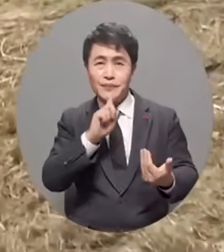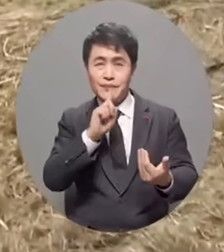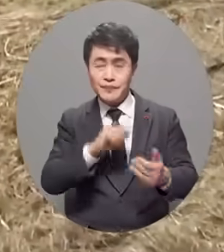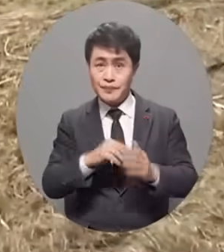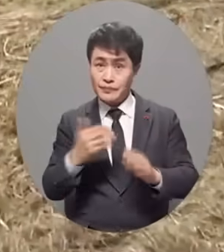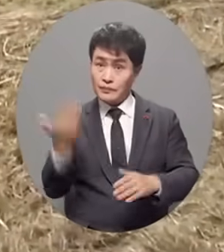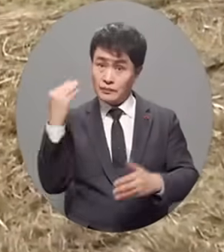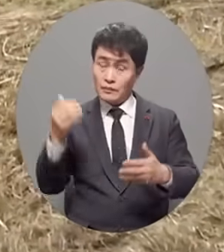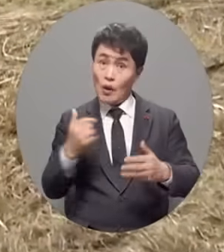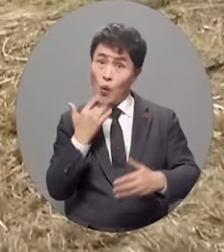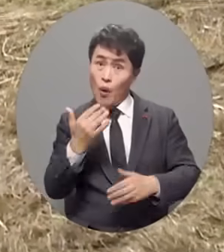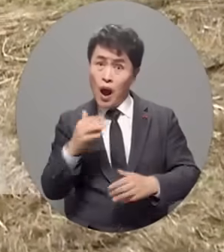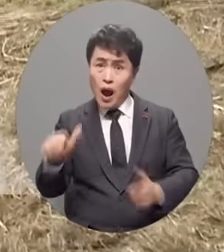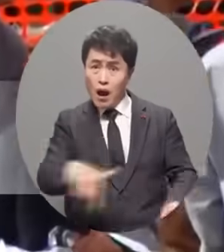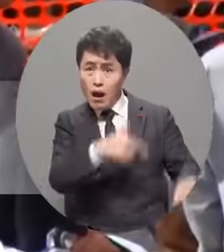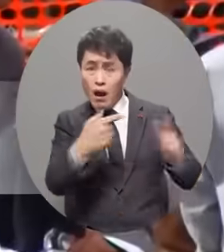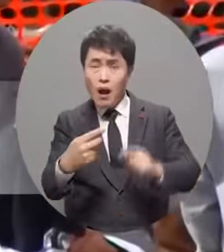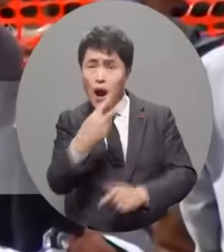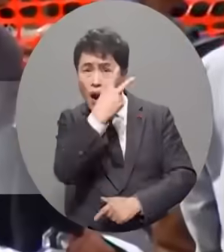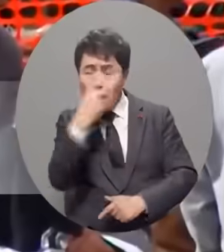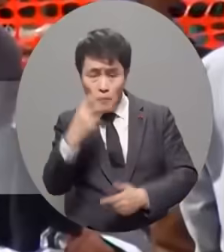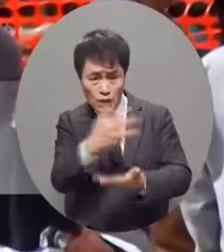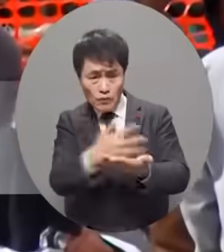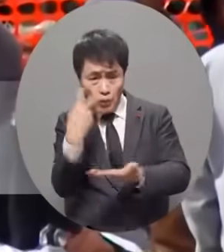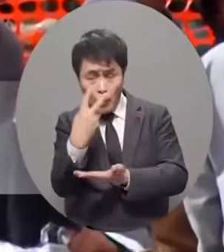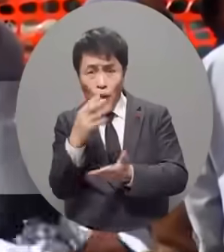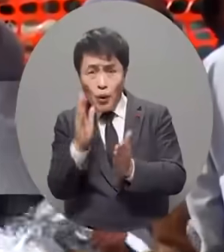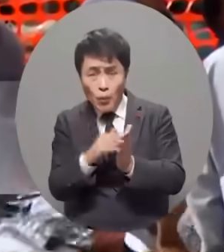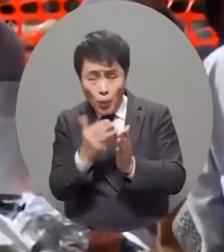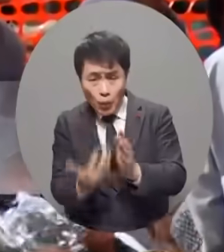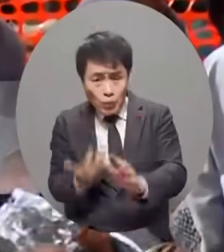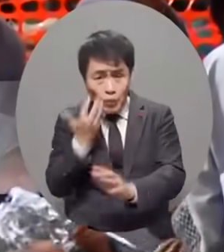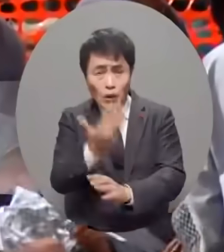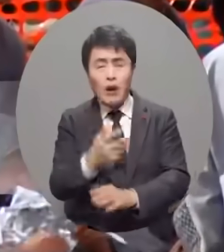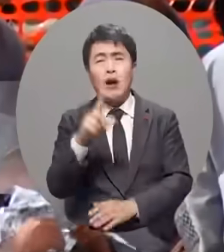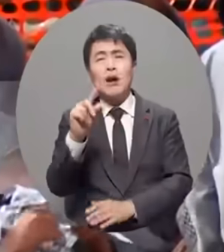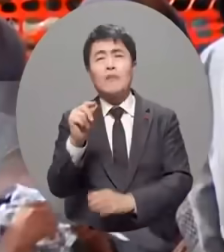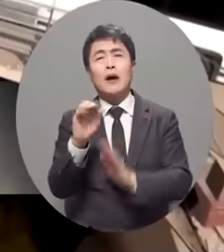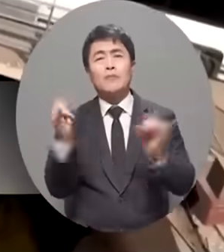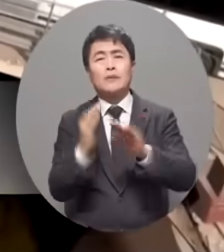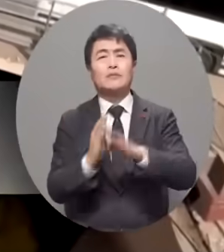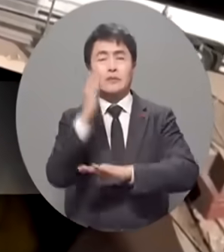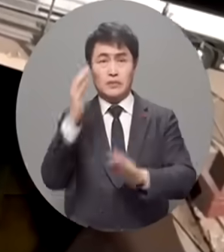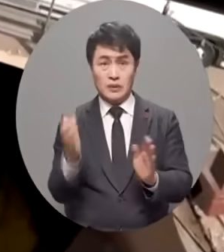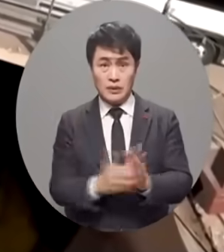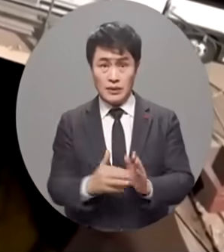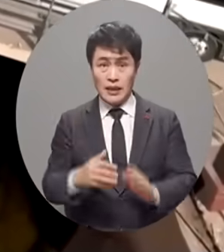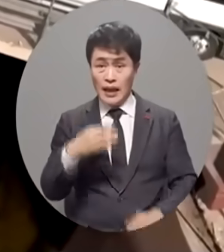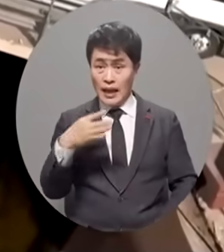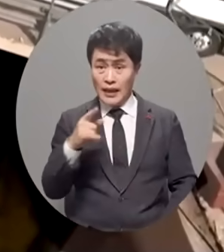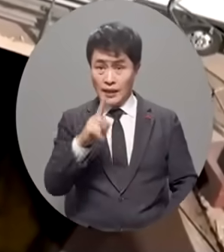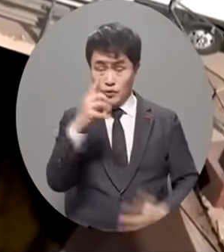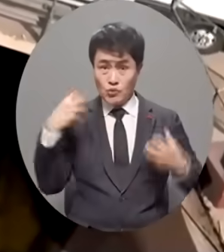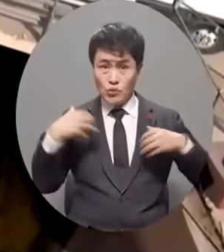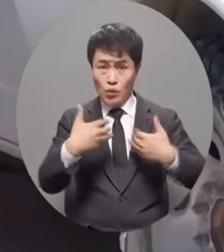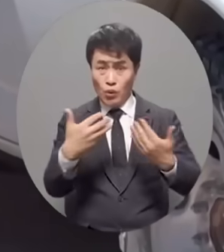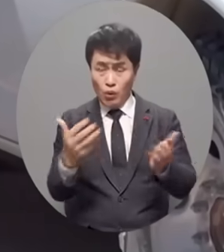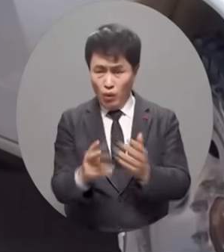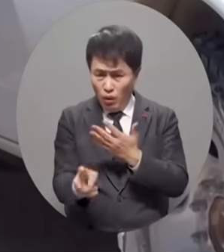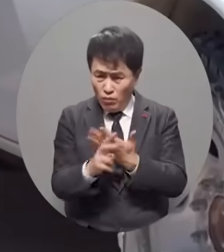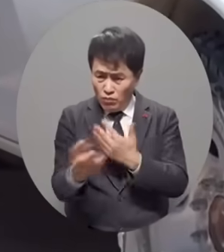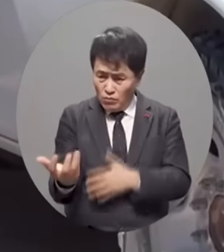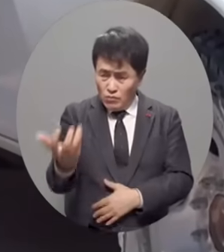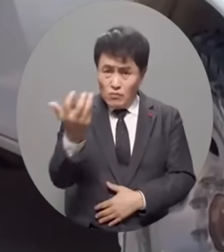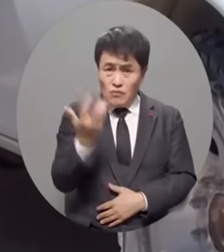지난 화요일 하루에만 멕시코 국경을 통해 밀입국한 사람이 만 명이 넘었습니다. 텍사스주 정부는 쏟아지는 불법